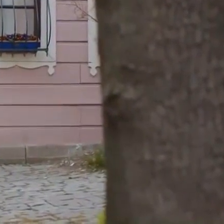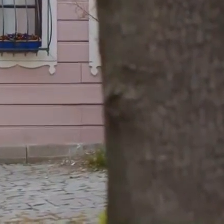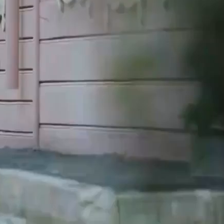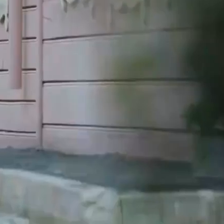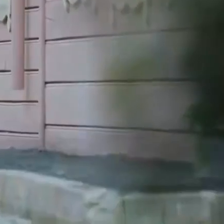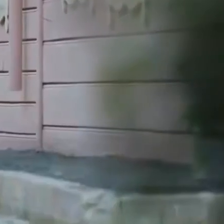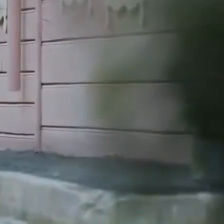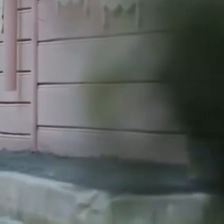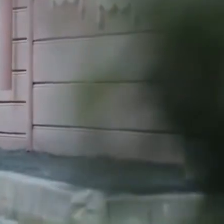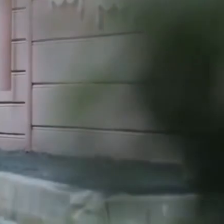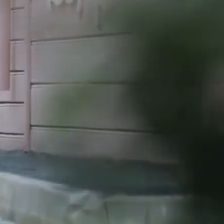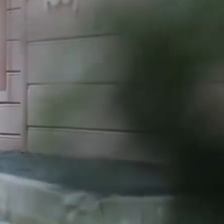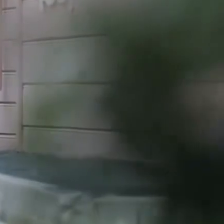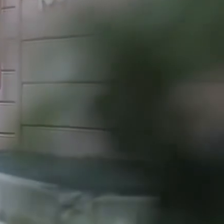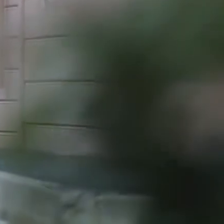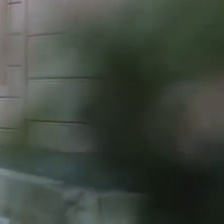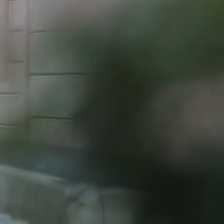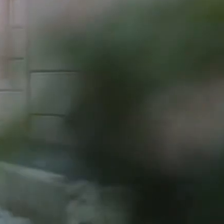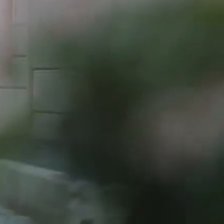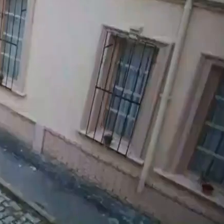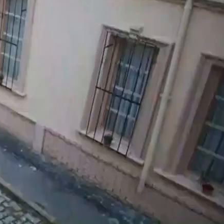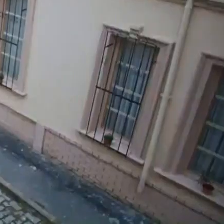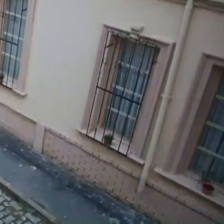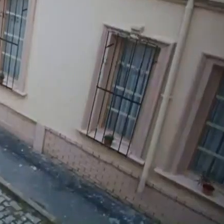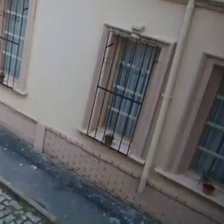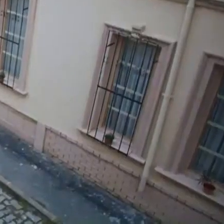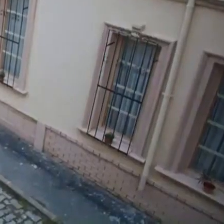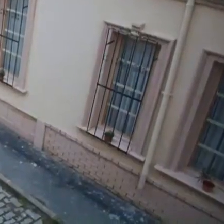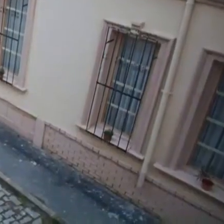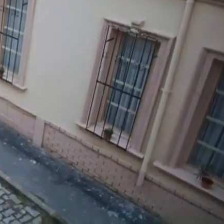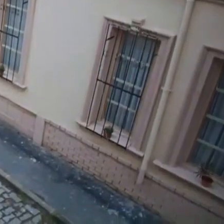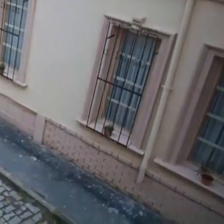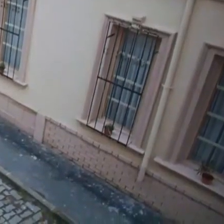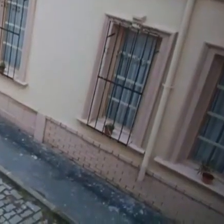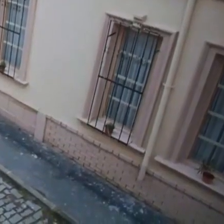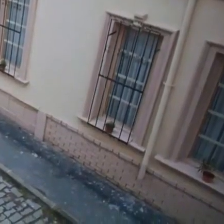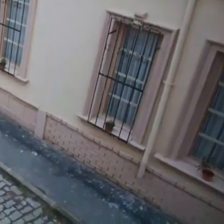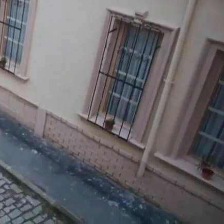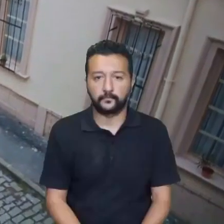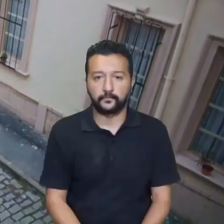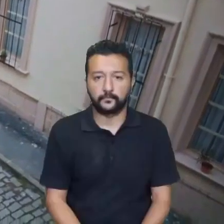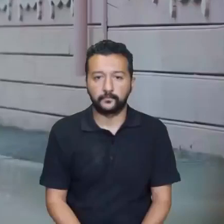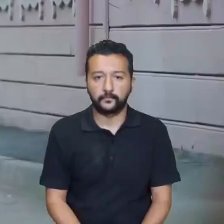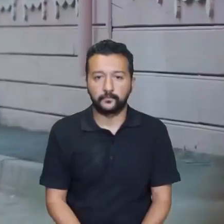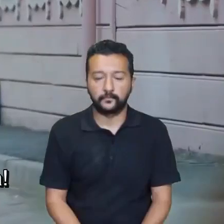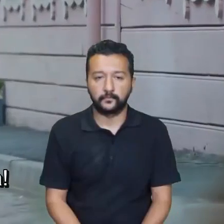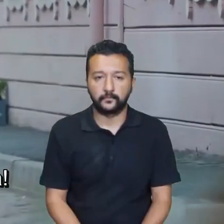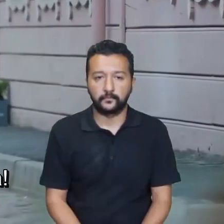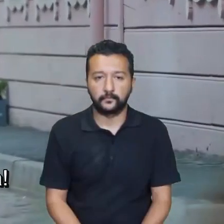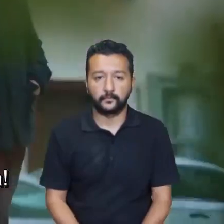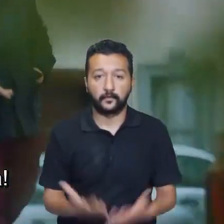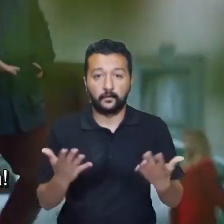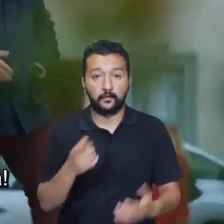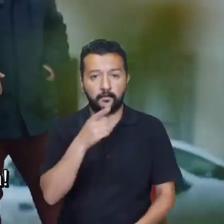Adile Ayşen'le evden çıktı. Ayşen derlerken az önce evden çıkan Münir ve Şener'le karşılaştılar.